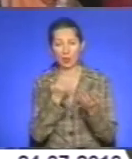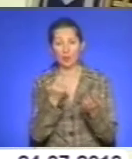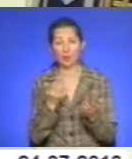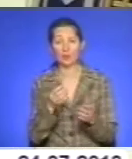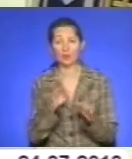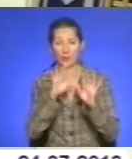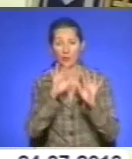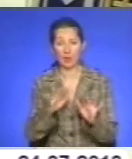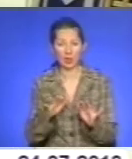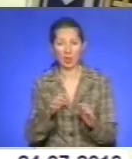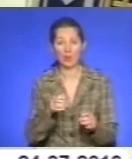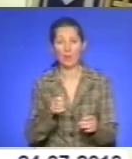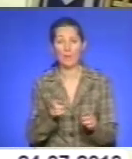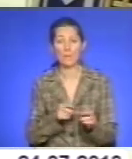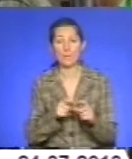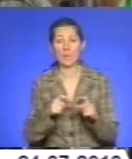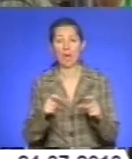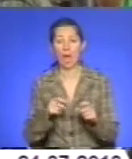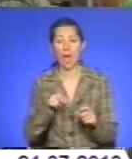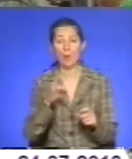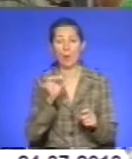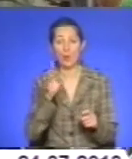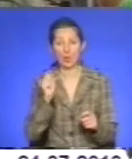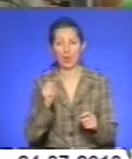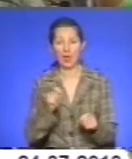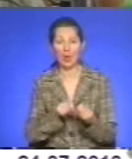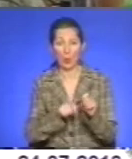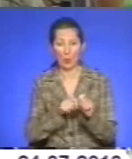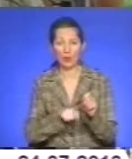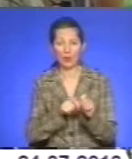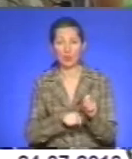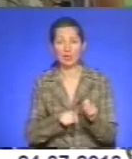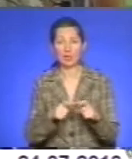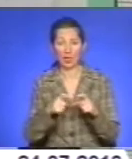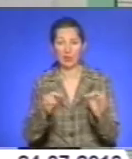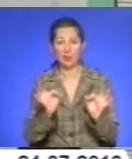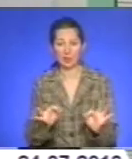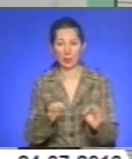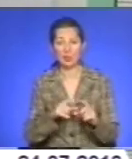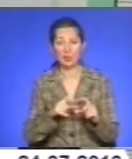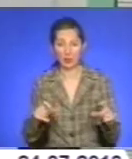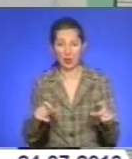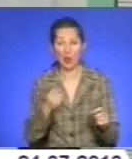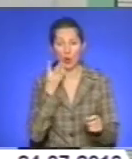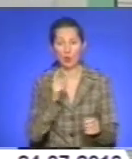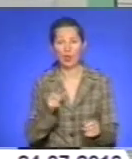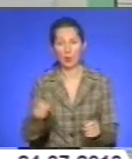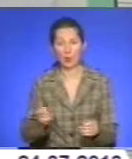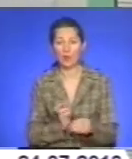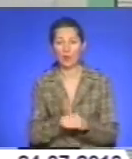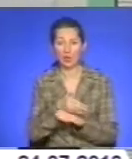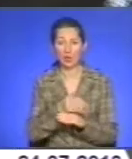перевірить справжність квитка, коли пасажир заходитиме до вагону. «Укрзалізниця» планує придбати 4 тисячі таких